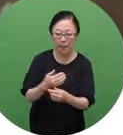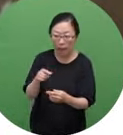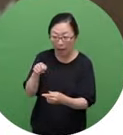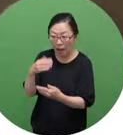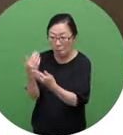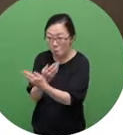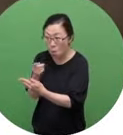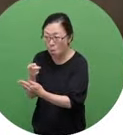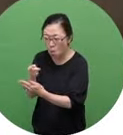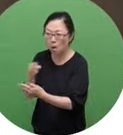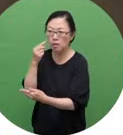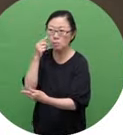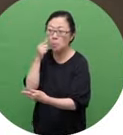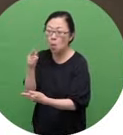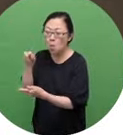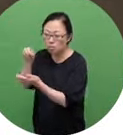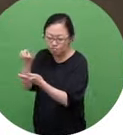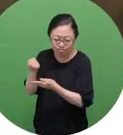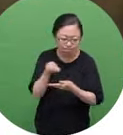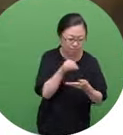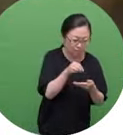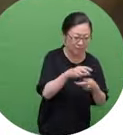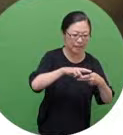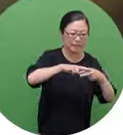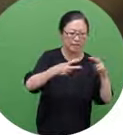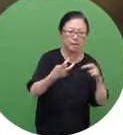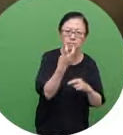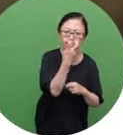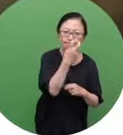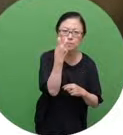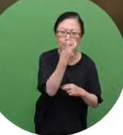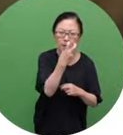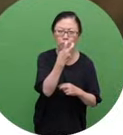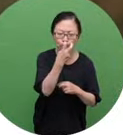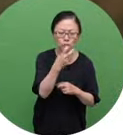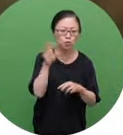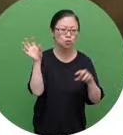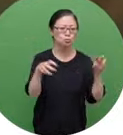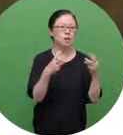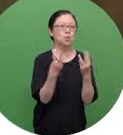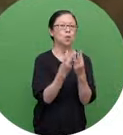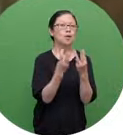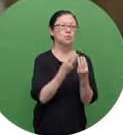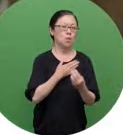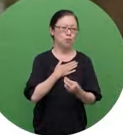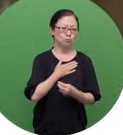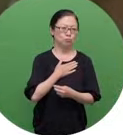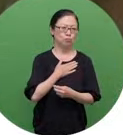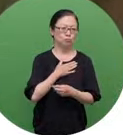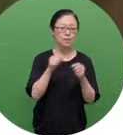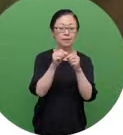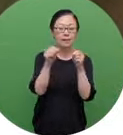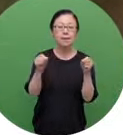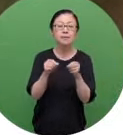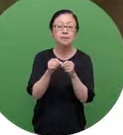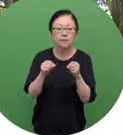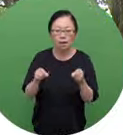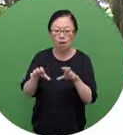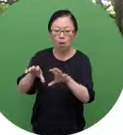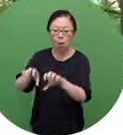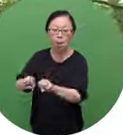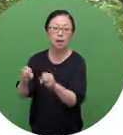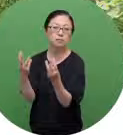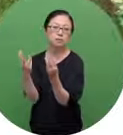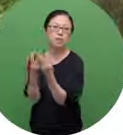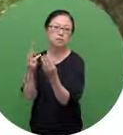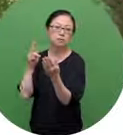して個体識別して、で最終的には生息頭数を出すという調査になります。はい、それによって、捕